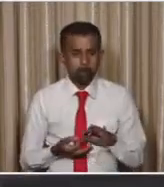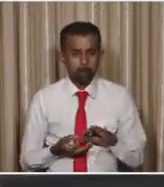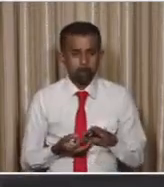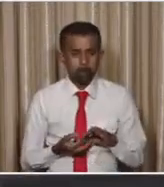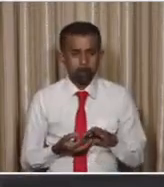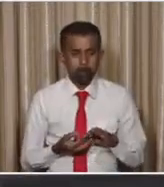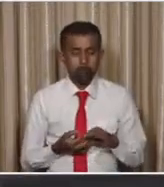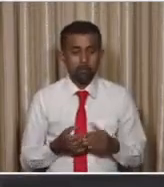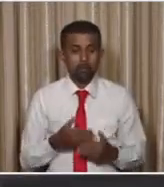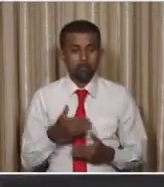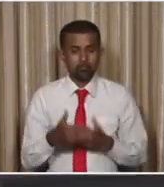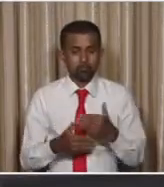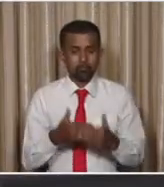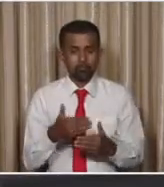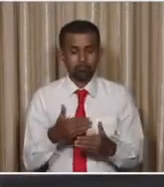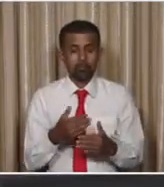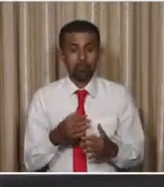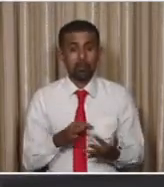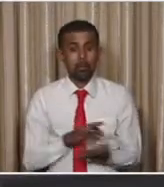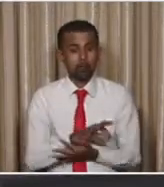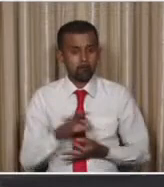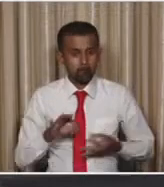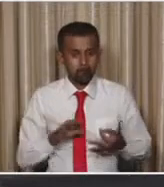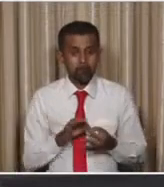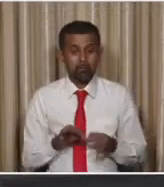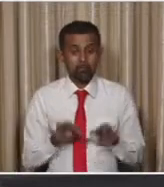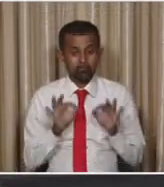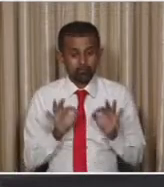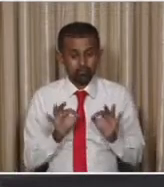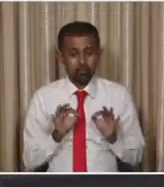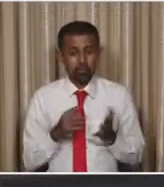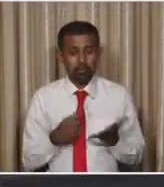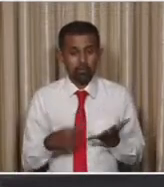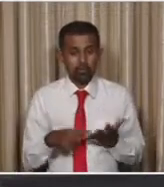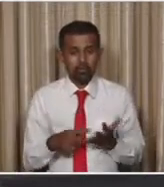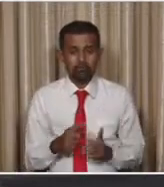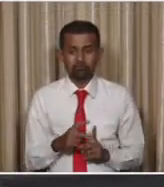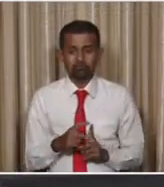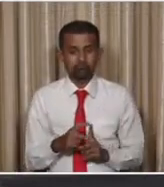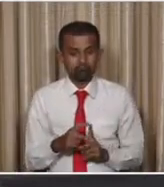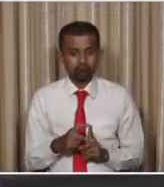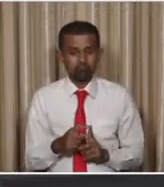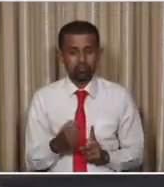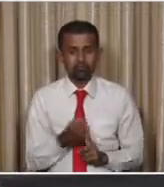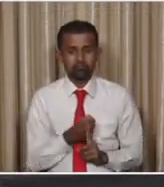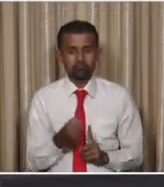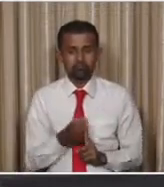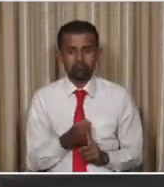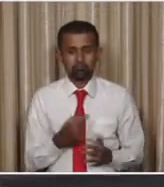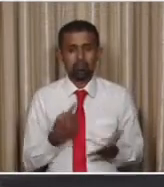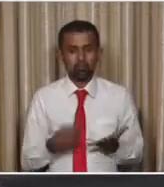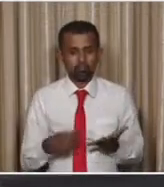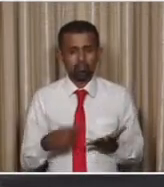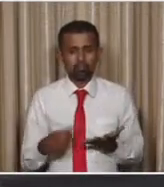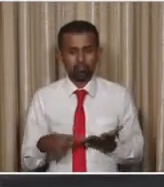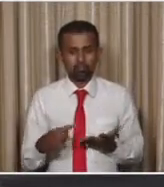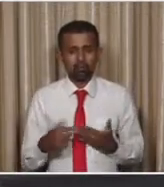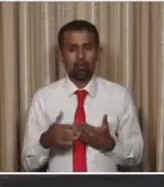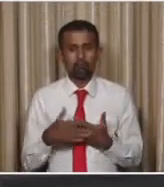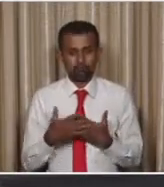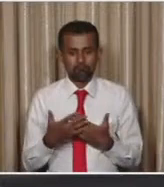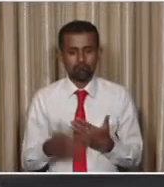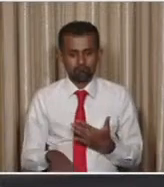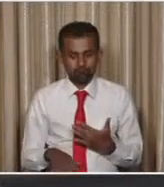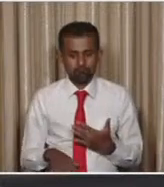එහි පැවැත්මට, ප්‍රජාතන්ත්‍රවාදයේ යහගුණයට බරපතල ලෙස බලපාන සිදුවීම් ගණනාවක් සිද්ධ වෙච්ච